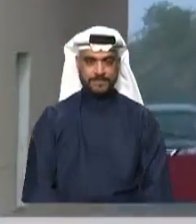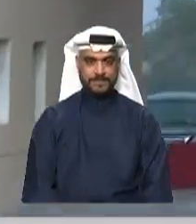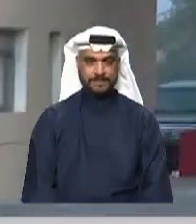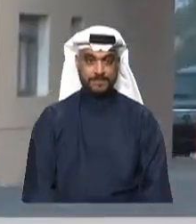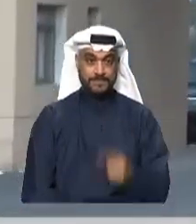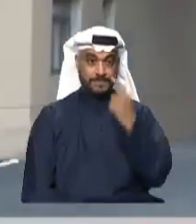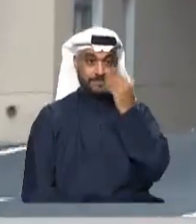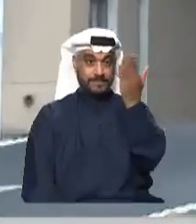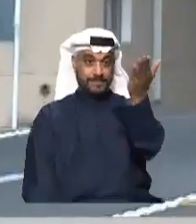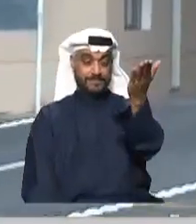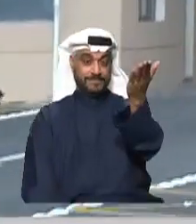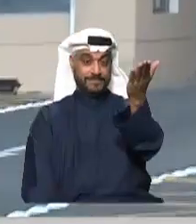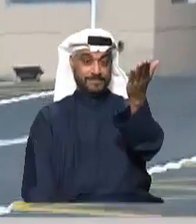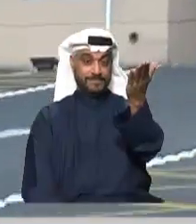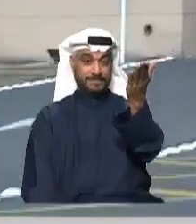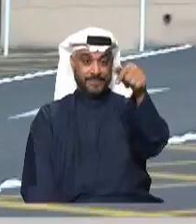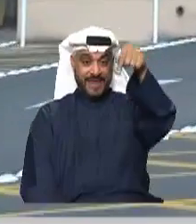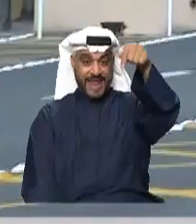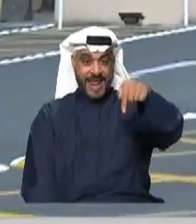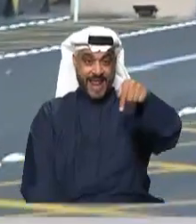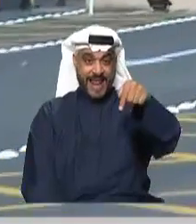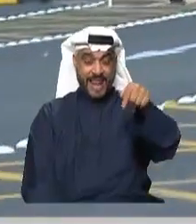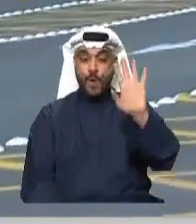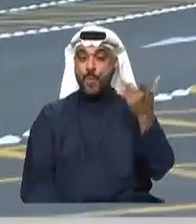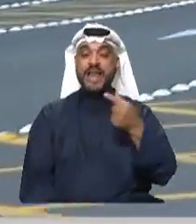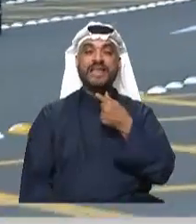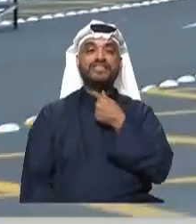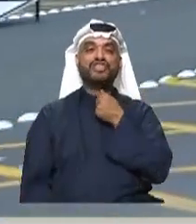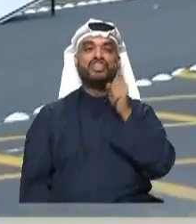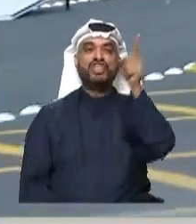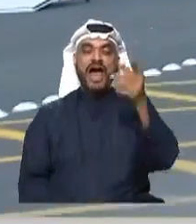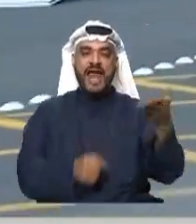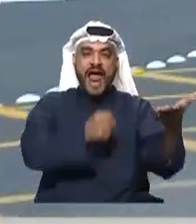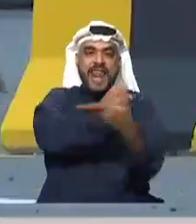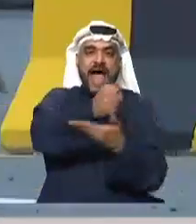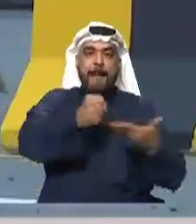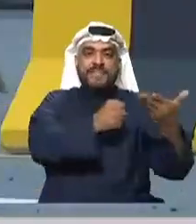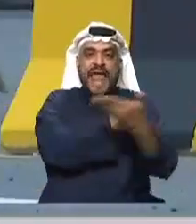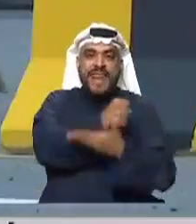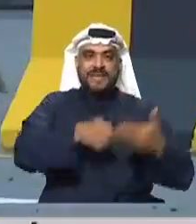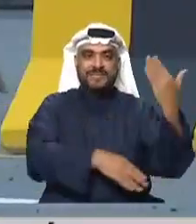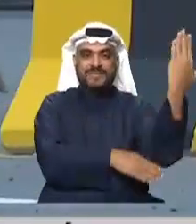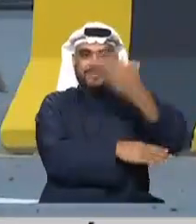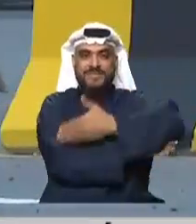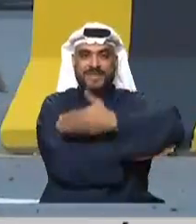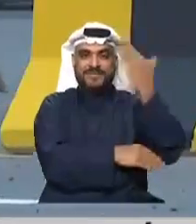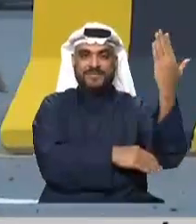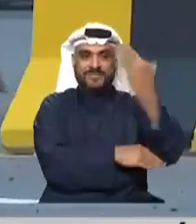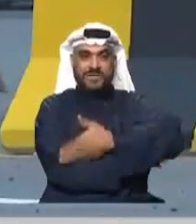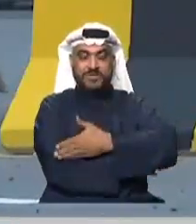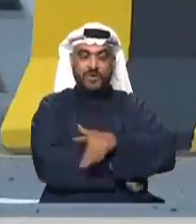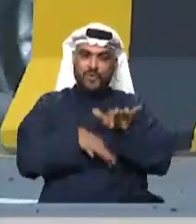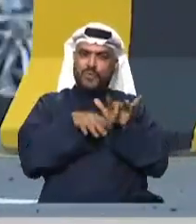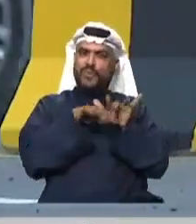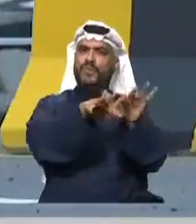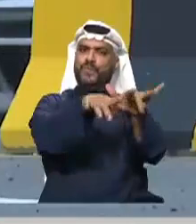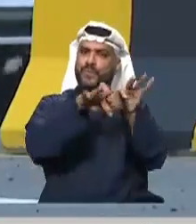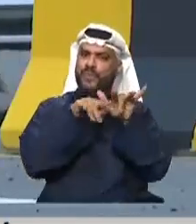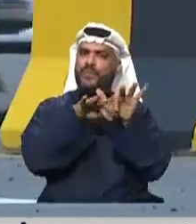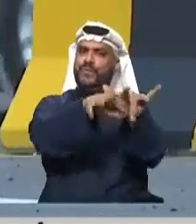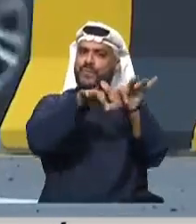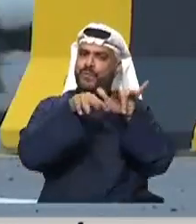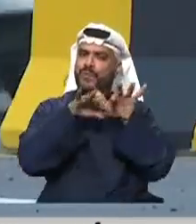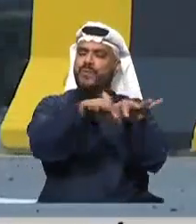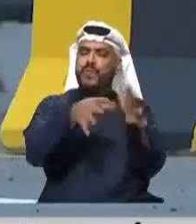هكذا كان المشهد في منفذ العبدلي شمال البلاد توافد جماهير الكبير من قبل